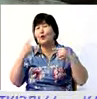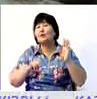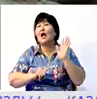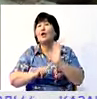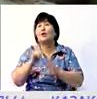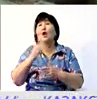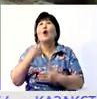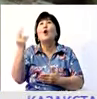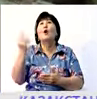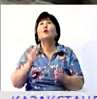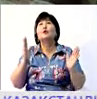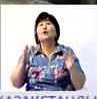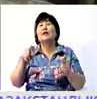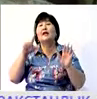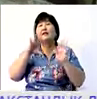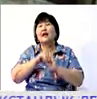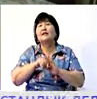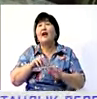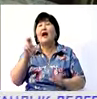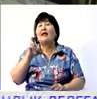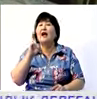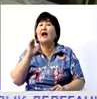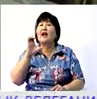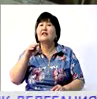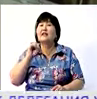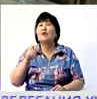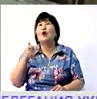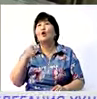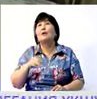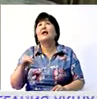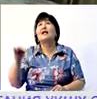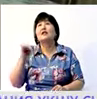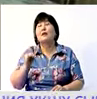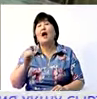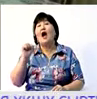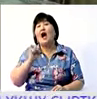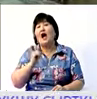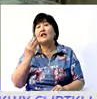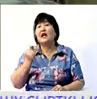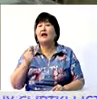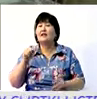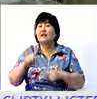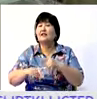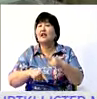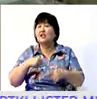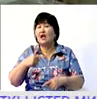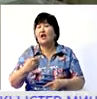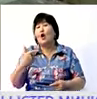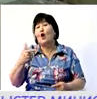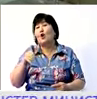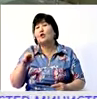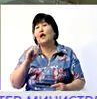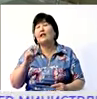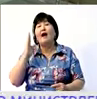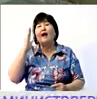келеді. Сурет өнерінің саңлақтары Әбілхан Қасиев, Гүлфайрус Исмаилова, Айша Ғалымбаеваның ізін жалғаған